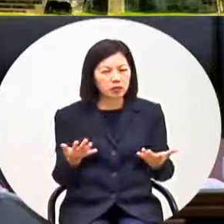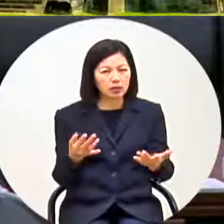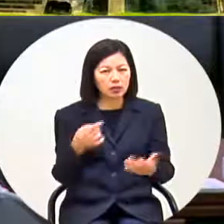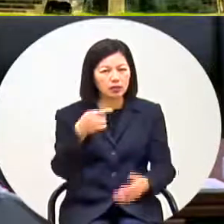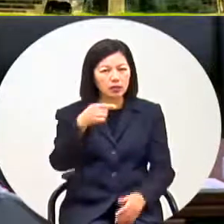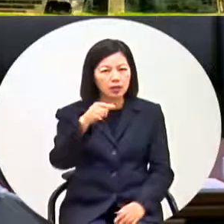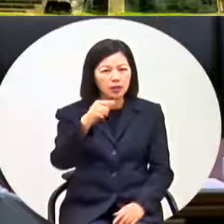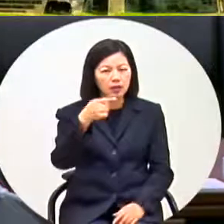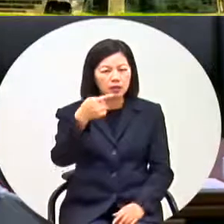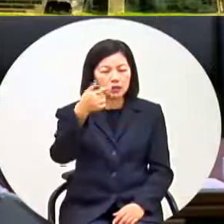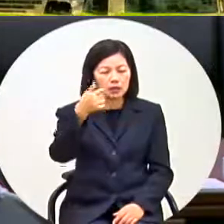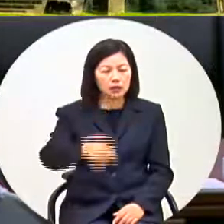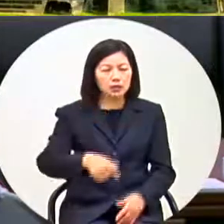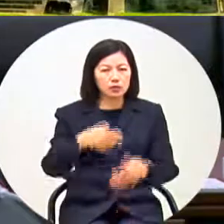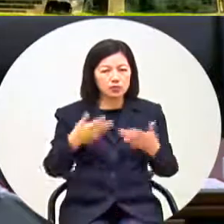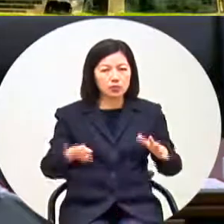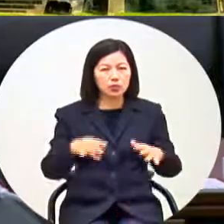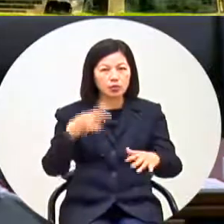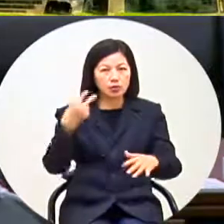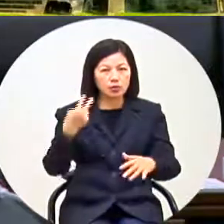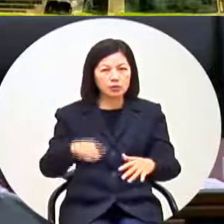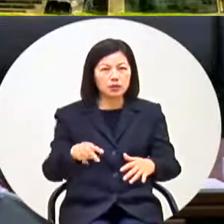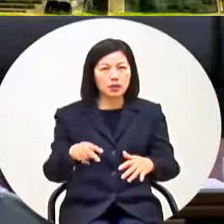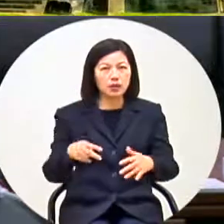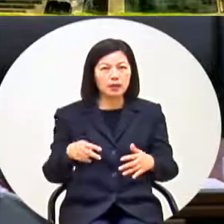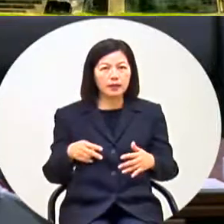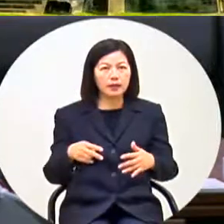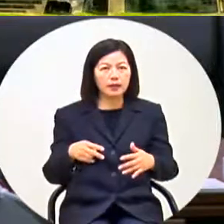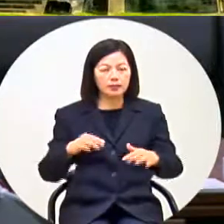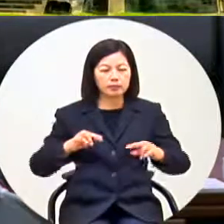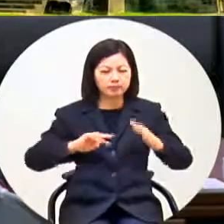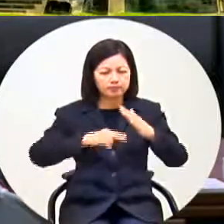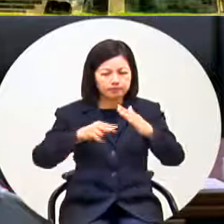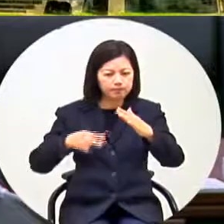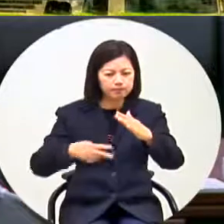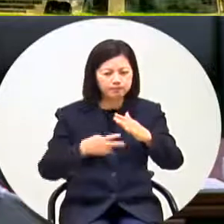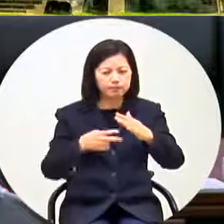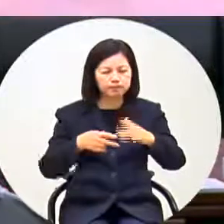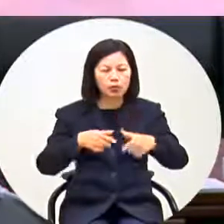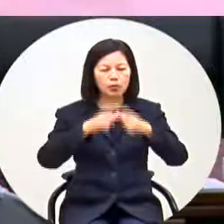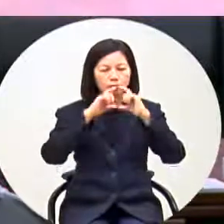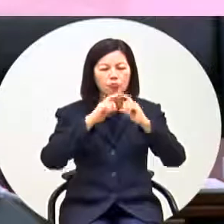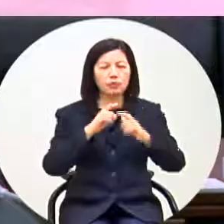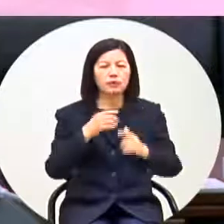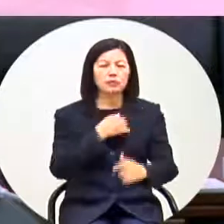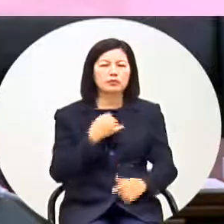以，整修修复哈，加菠菜哈。